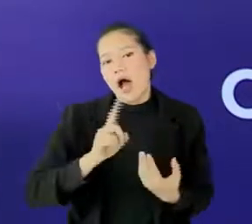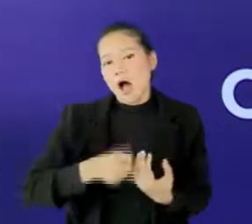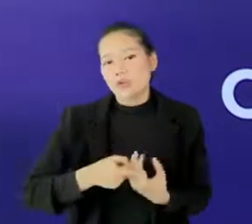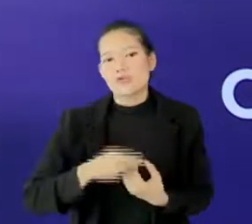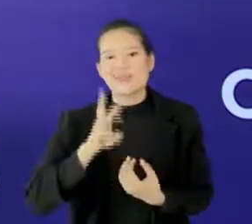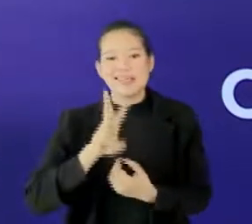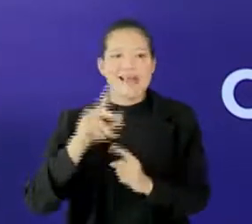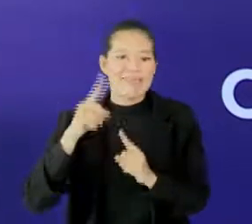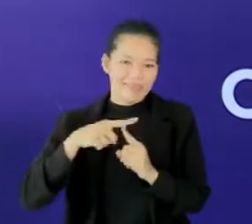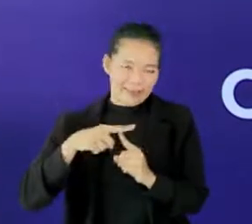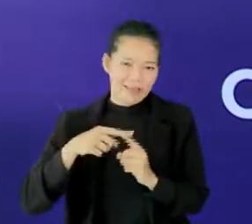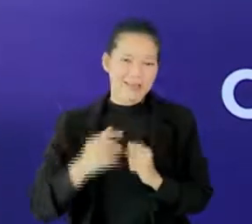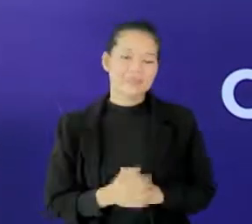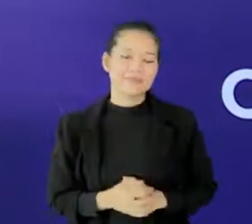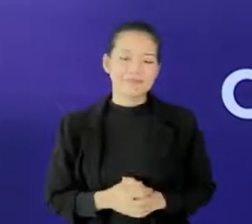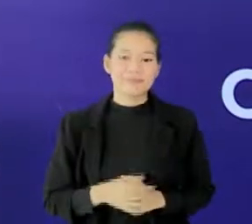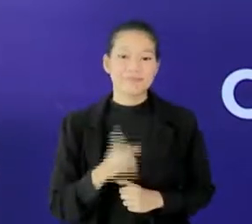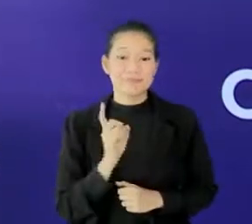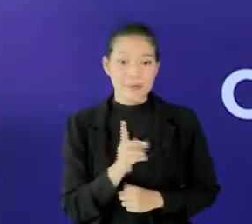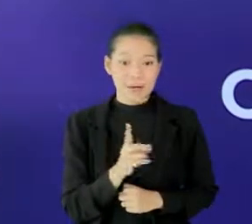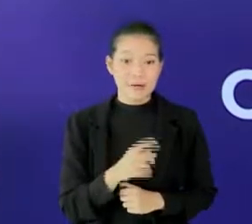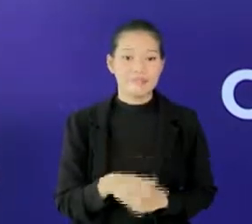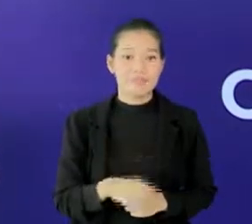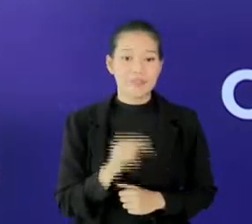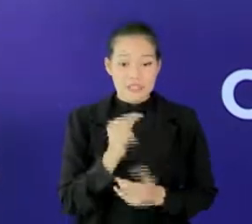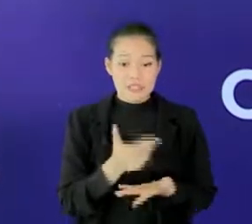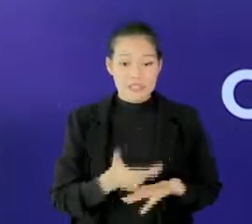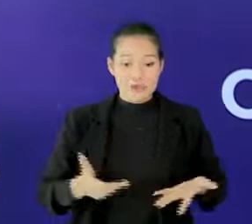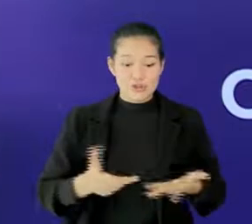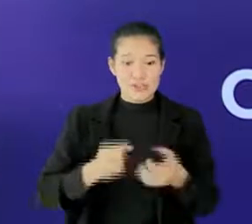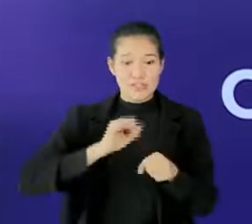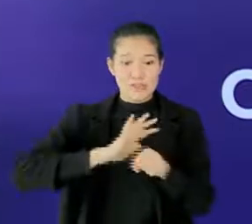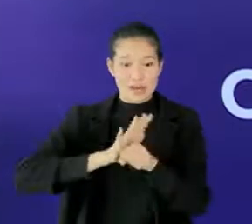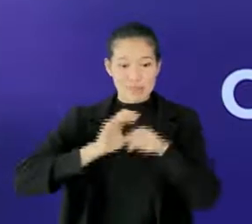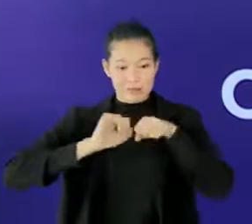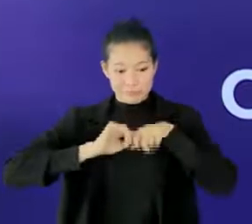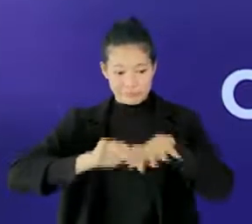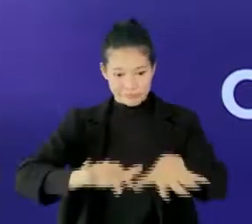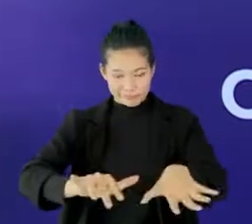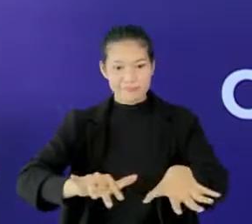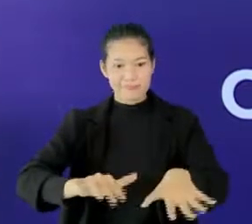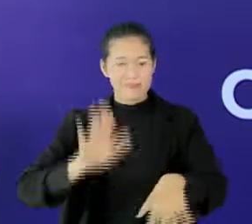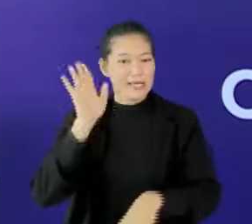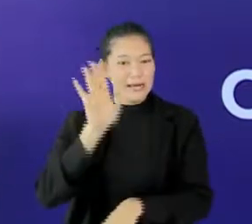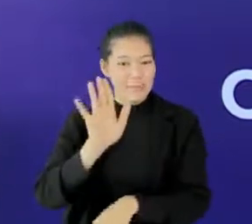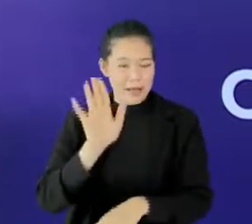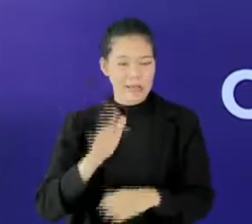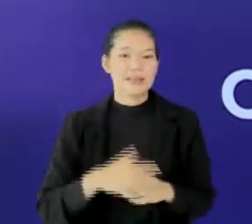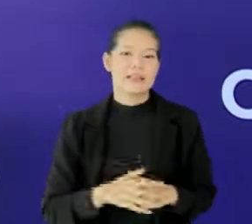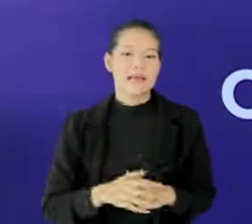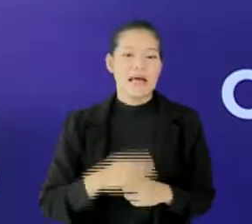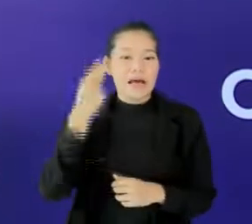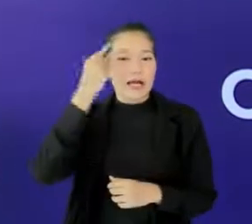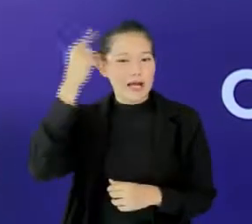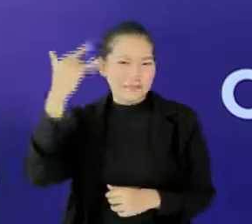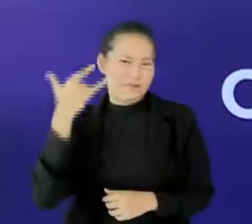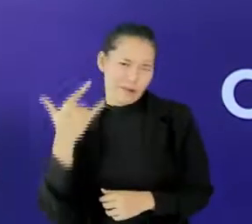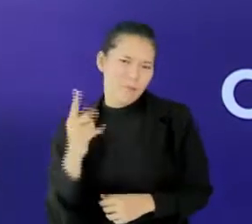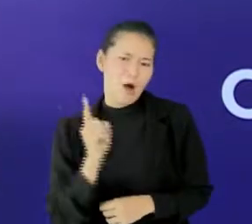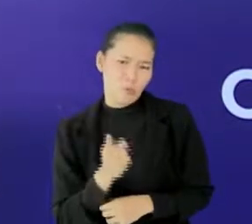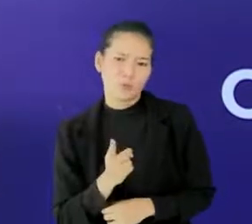lakukan 3T tadi. Nah, dalam masa pandemi atau nanti endemi pun ke depan, kreativitas tidak boleh berhenti,